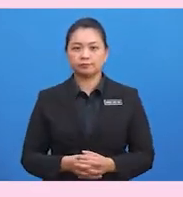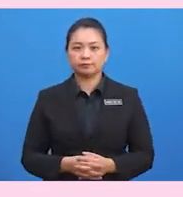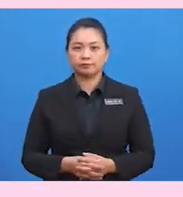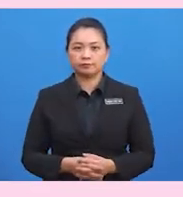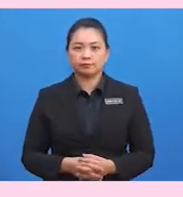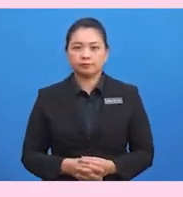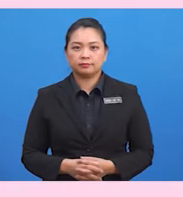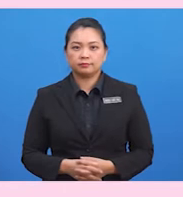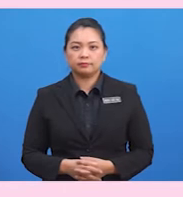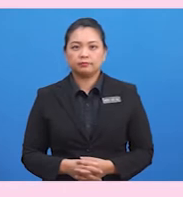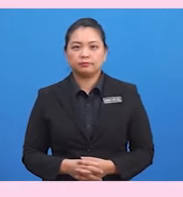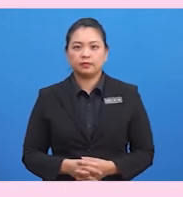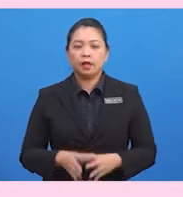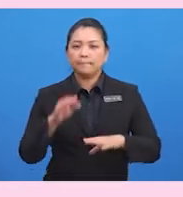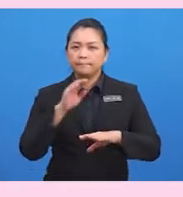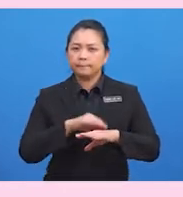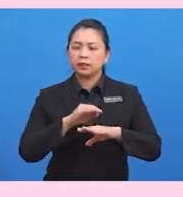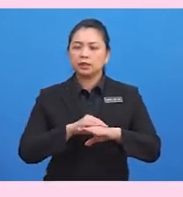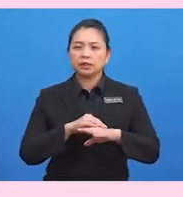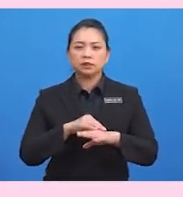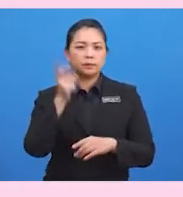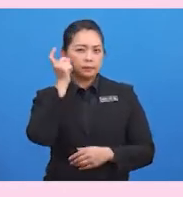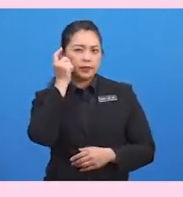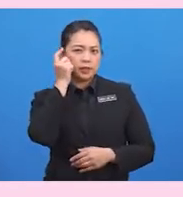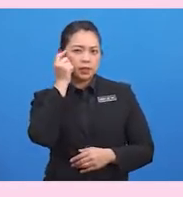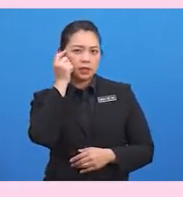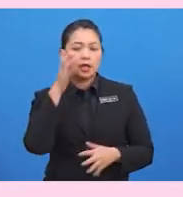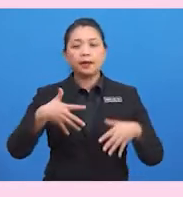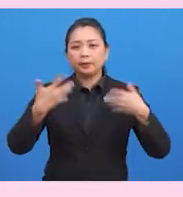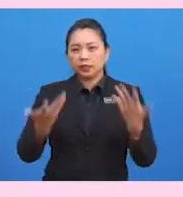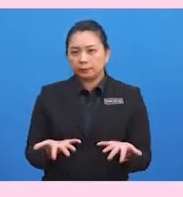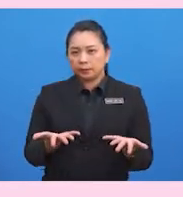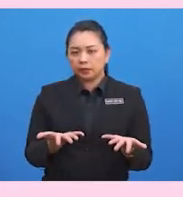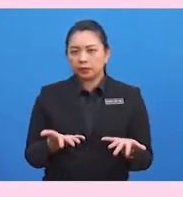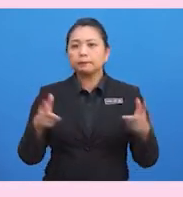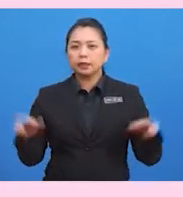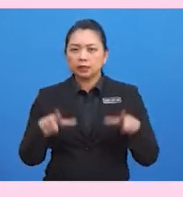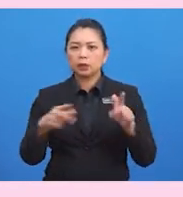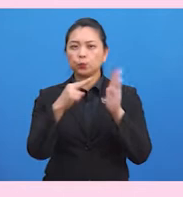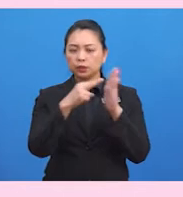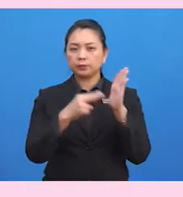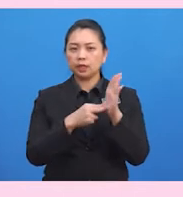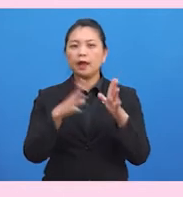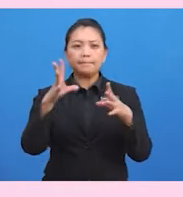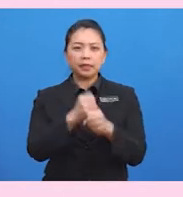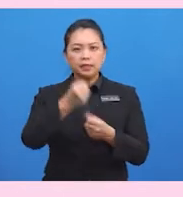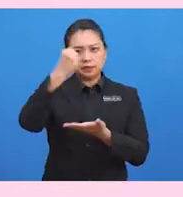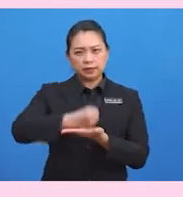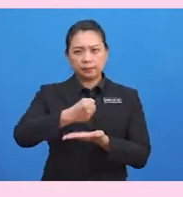soal NY pada pendapat anda bagaimanakah pelaksanaan undang-undang